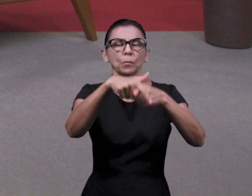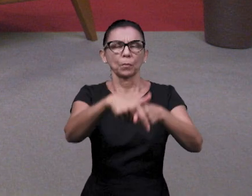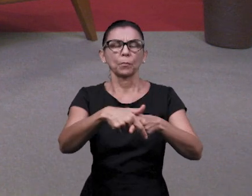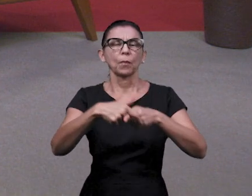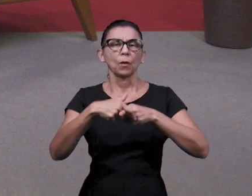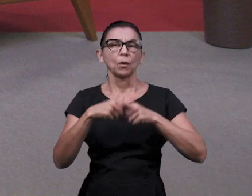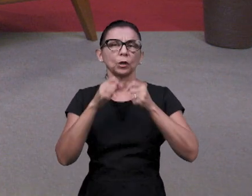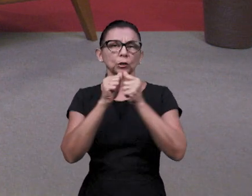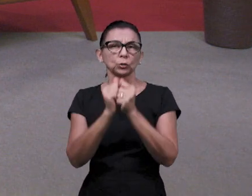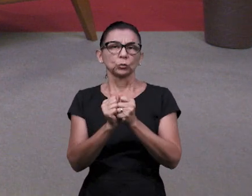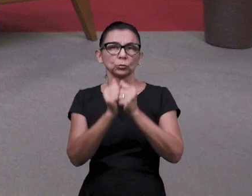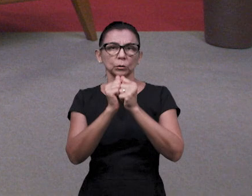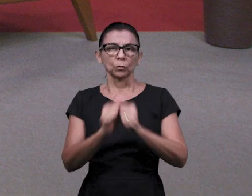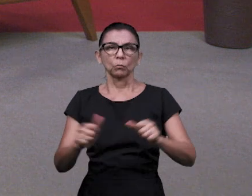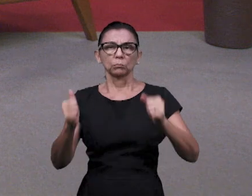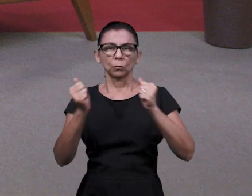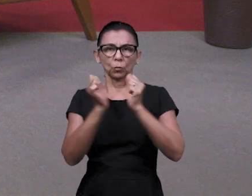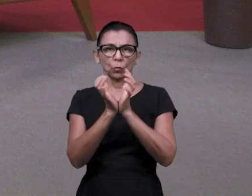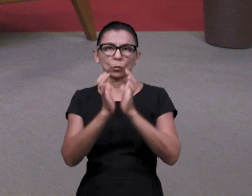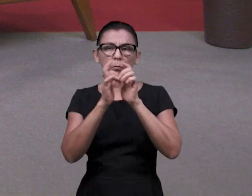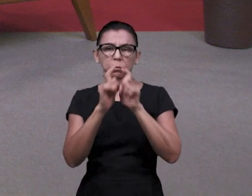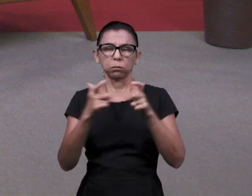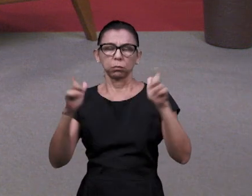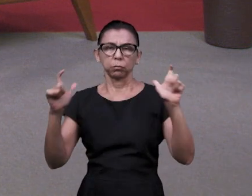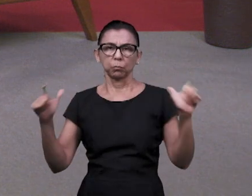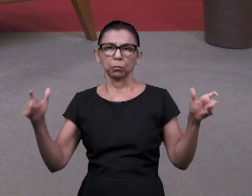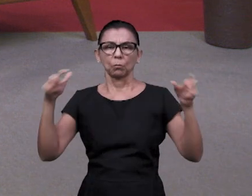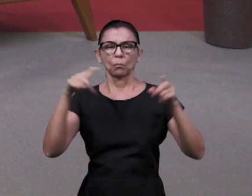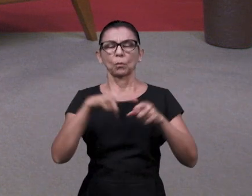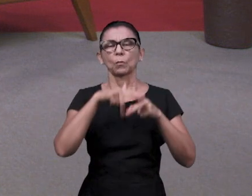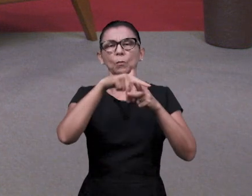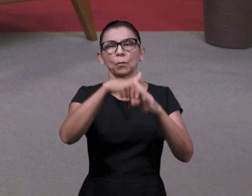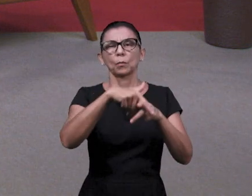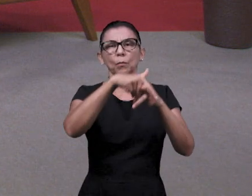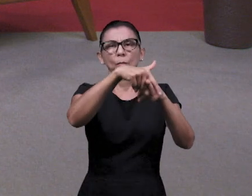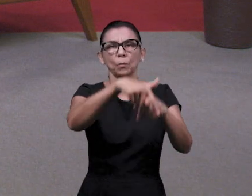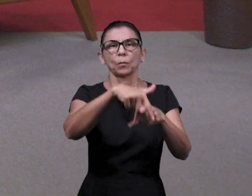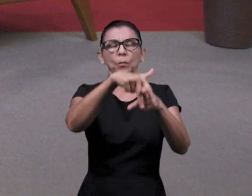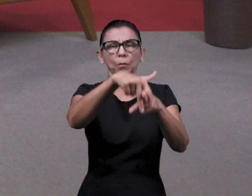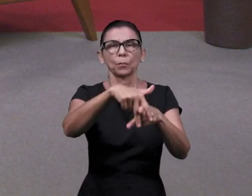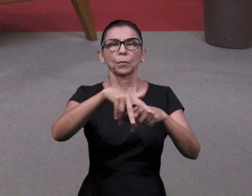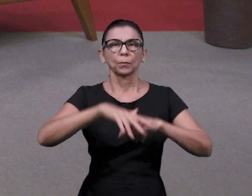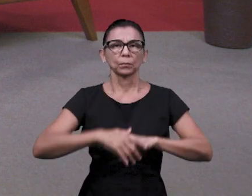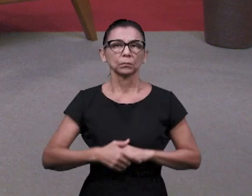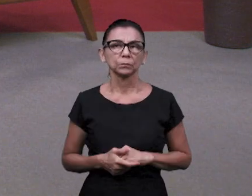Exactement. Et l'expression